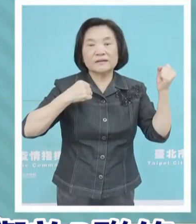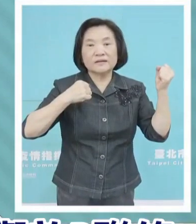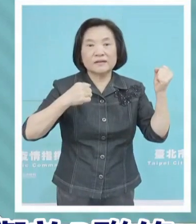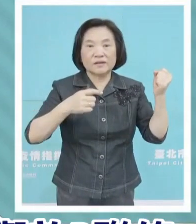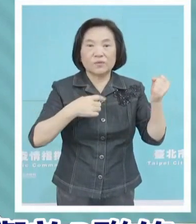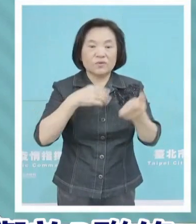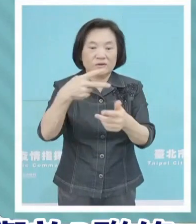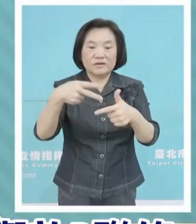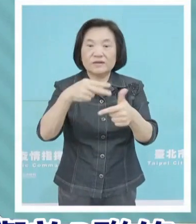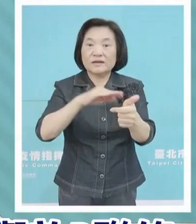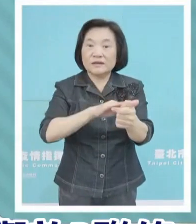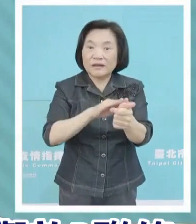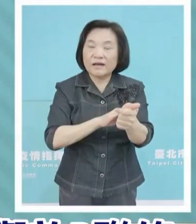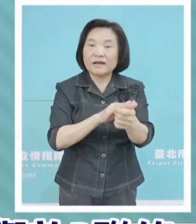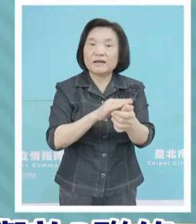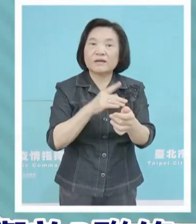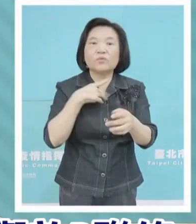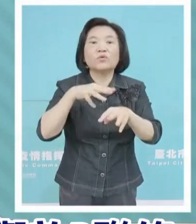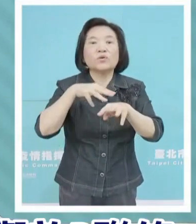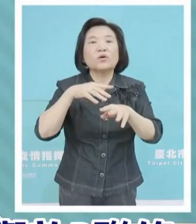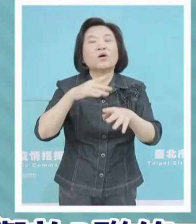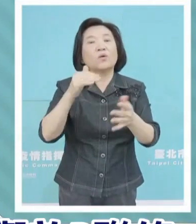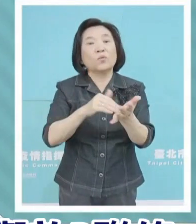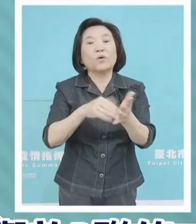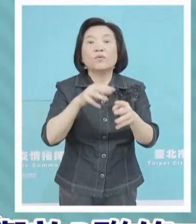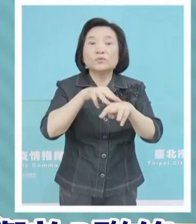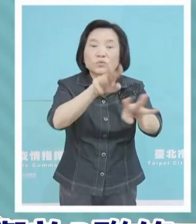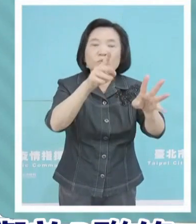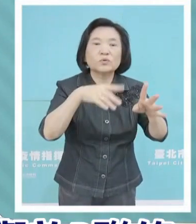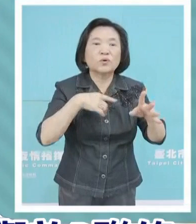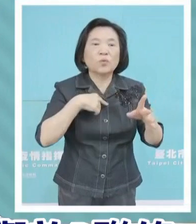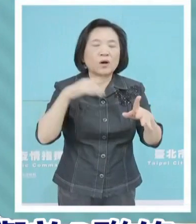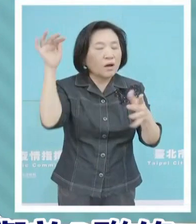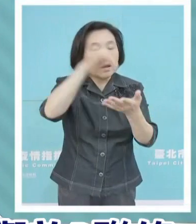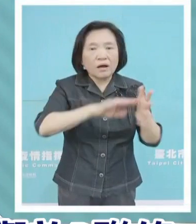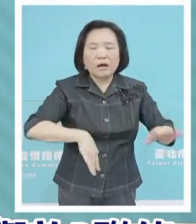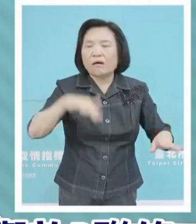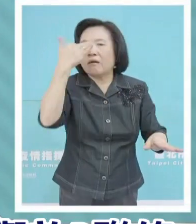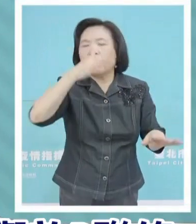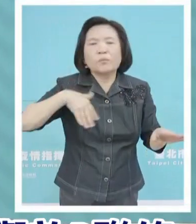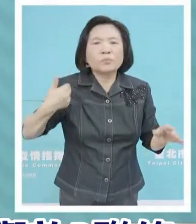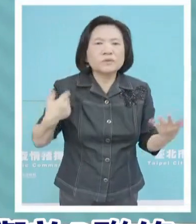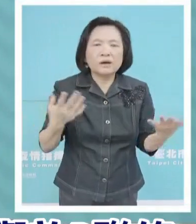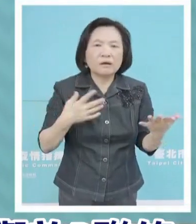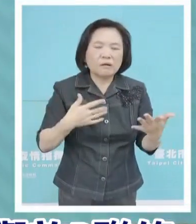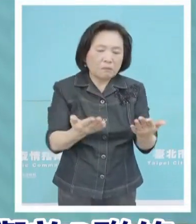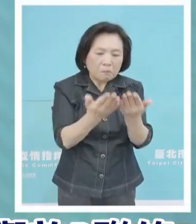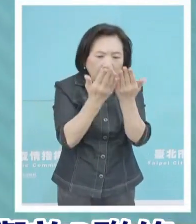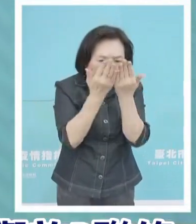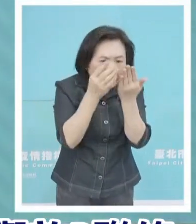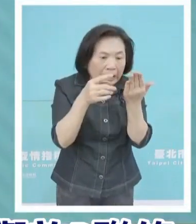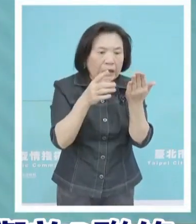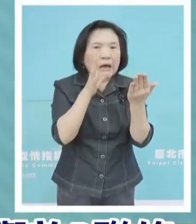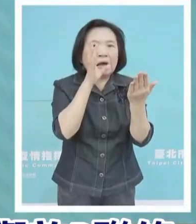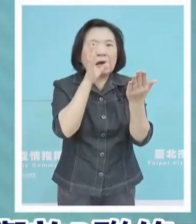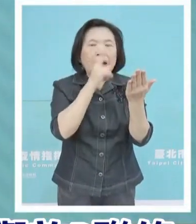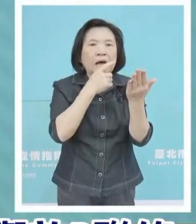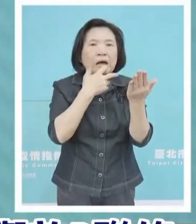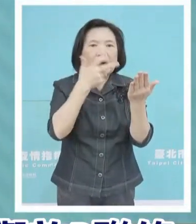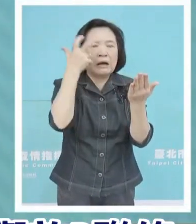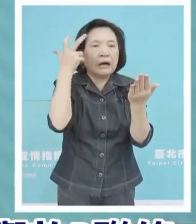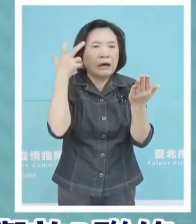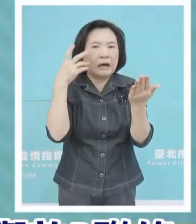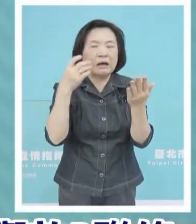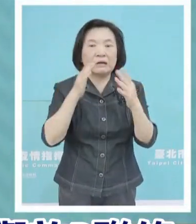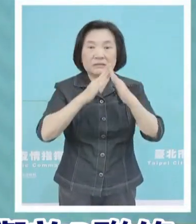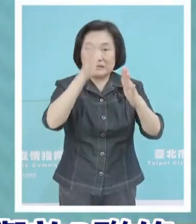然后我还搞不清楚状况的时候，我们就看到这个新闻。所以当天 市长就把那个新闻贴在我们的府级